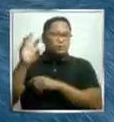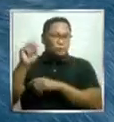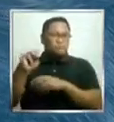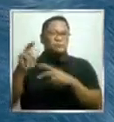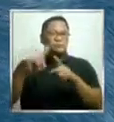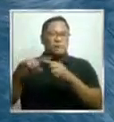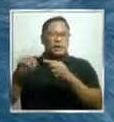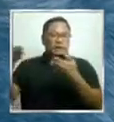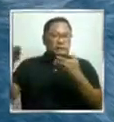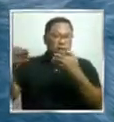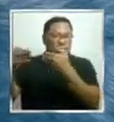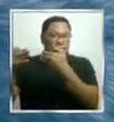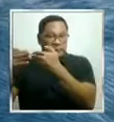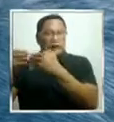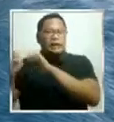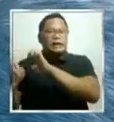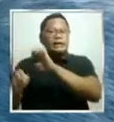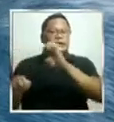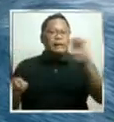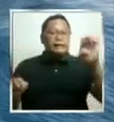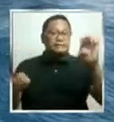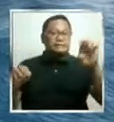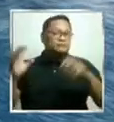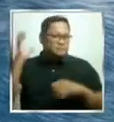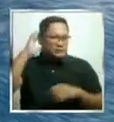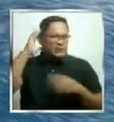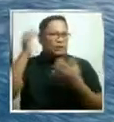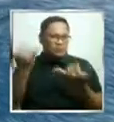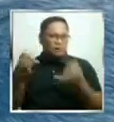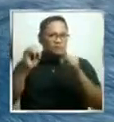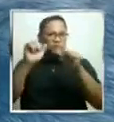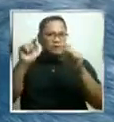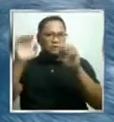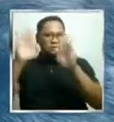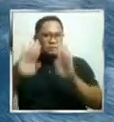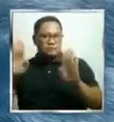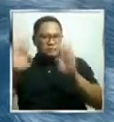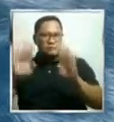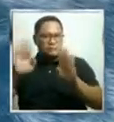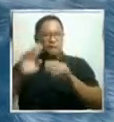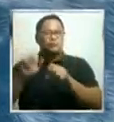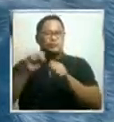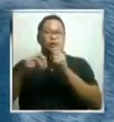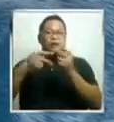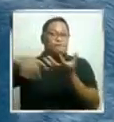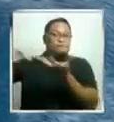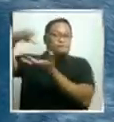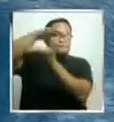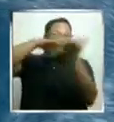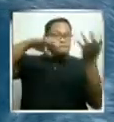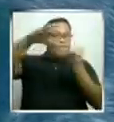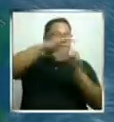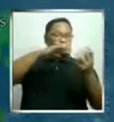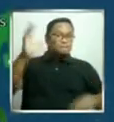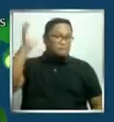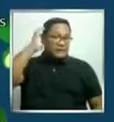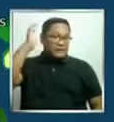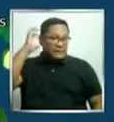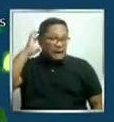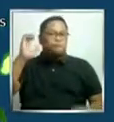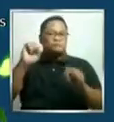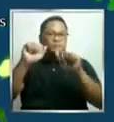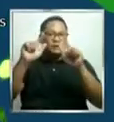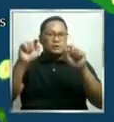LPA dyan sa may Eastern Mindanao ngayong weekend. Kaya asahan na ang maulang panahon sa halos buong Mindanao, Sabado at Linggo